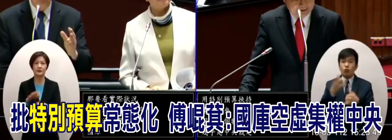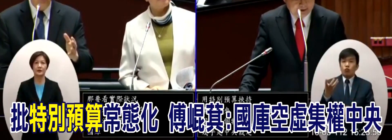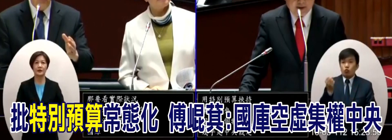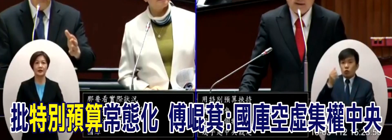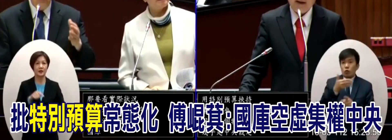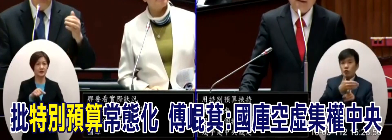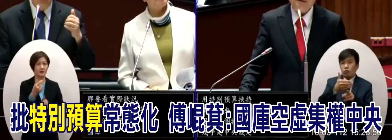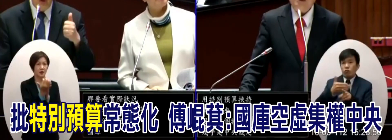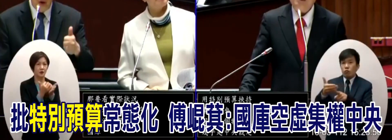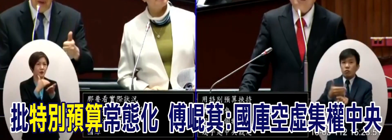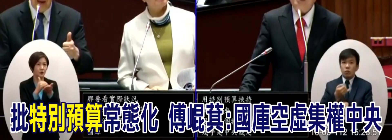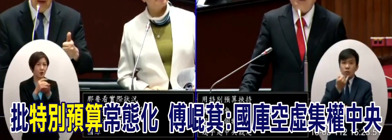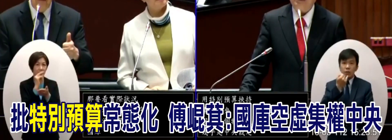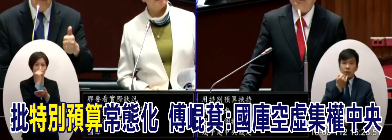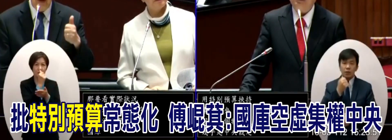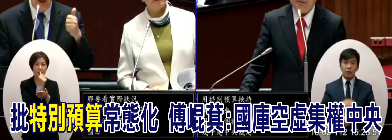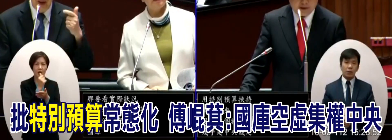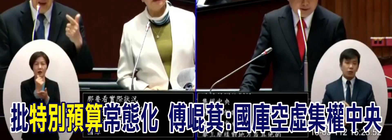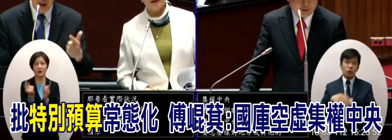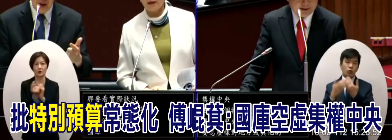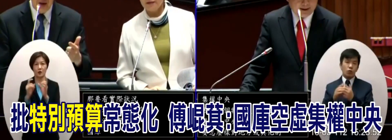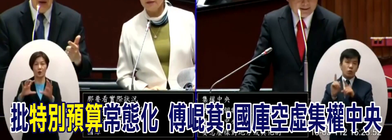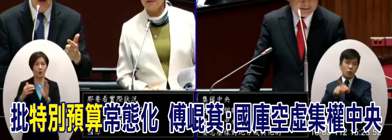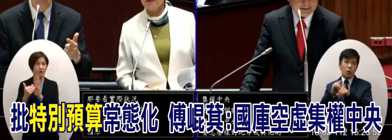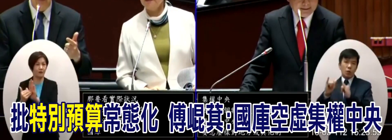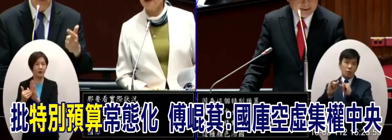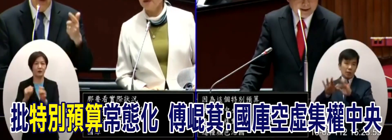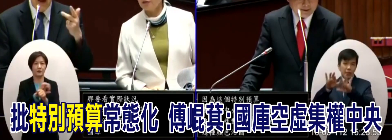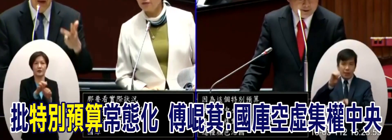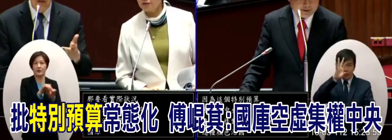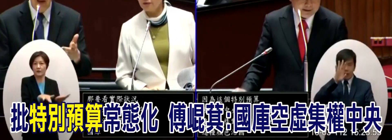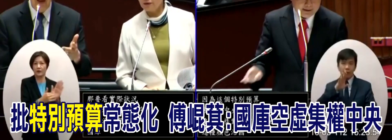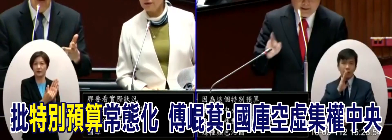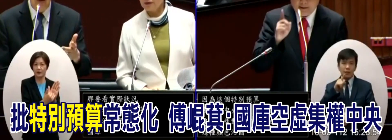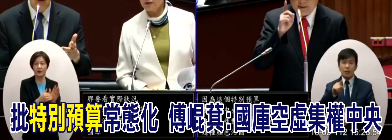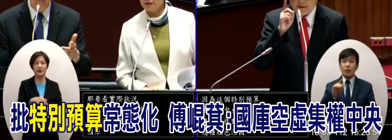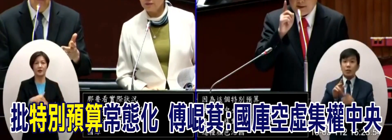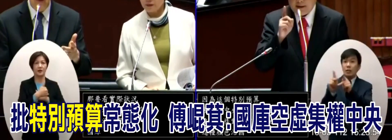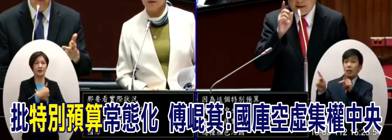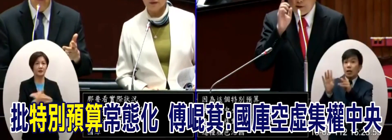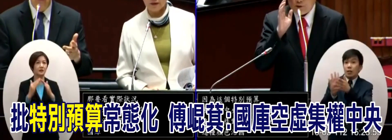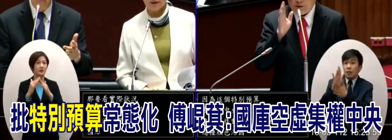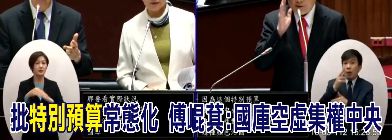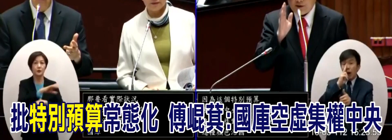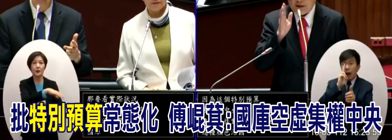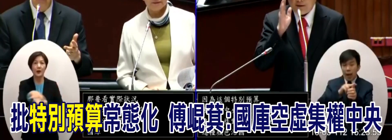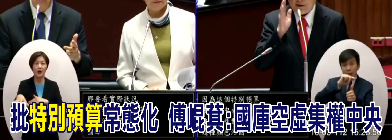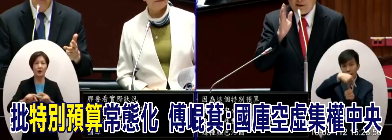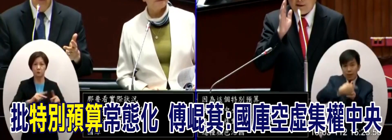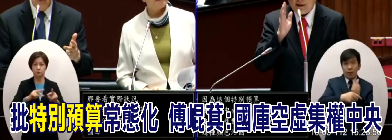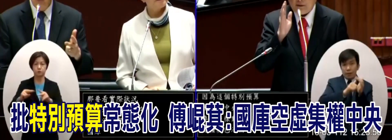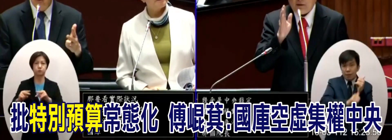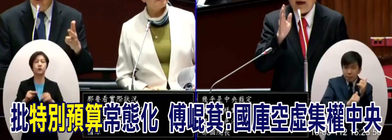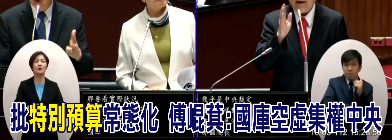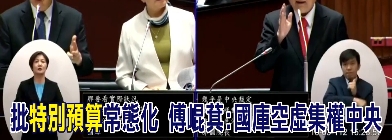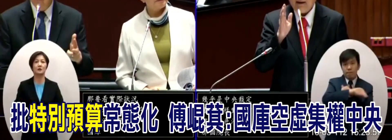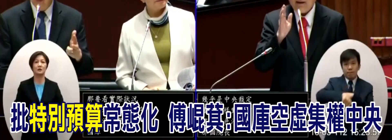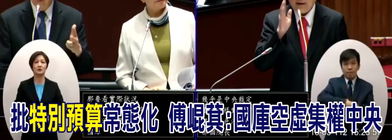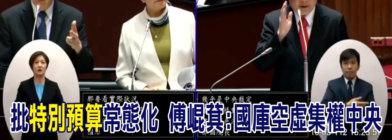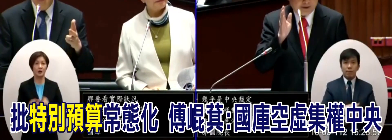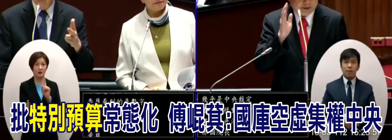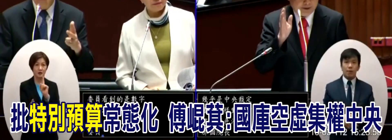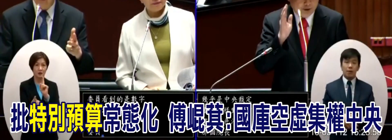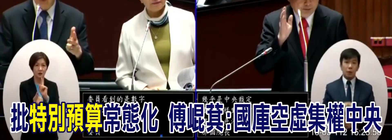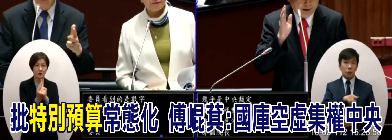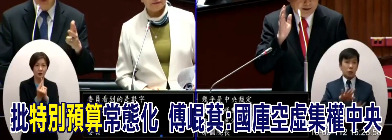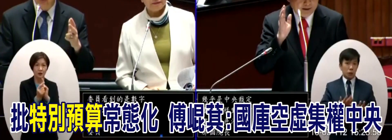预算很重要的就是国防的经费、疫情的经费、地方建设的经费。 今天您所提到的任何的话， 这都是对地